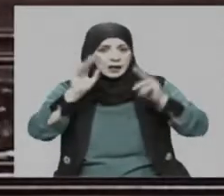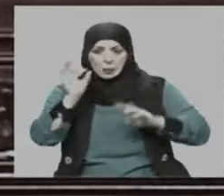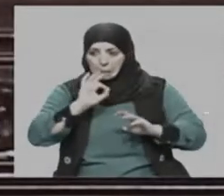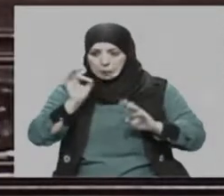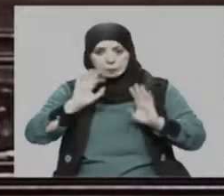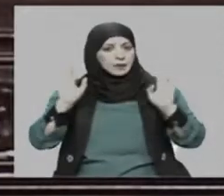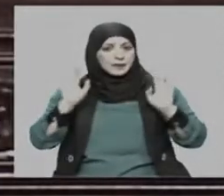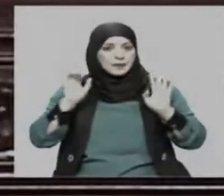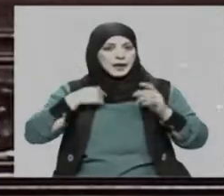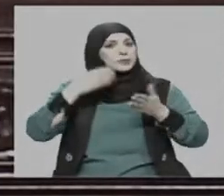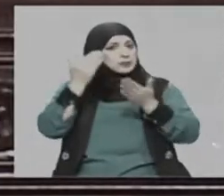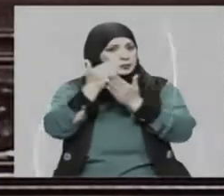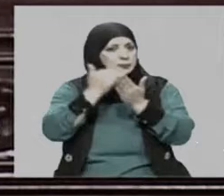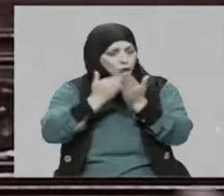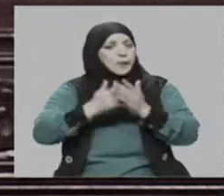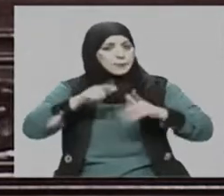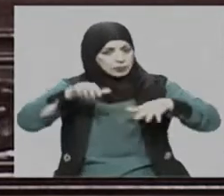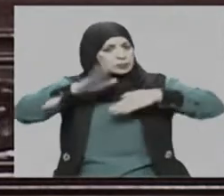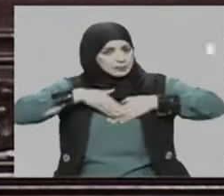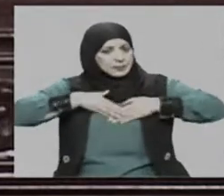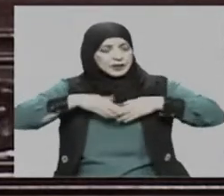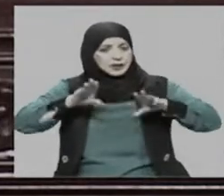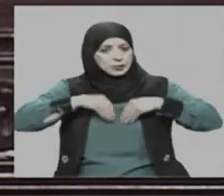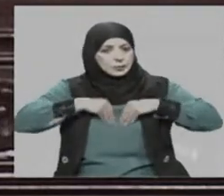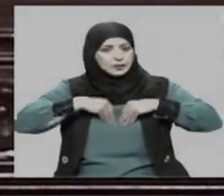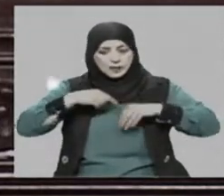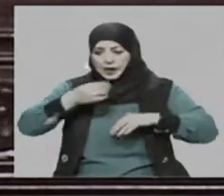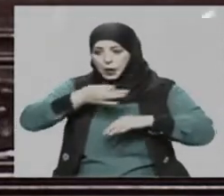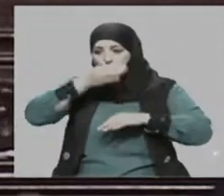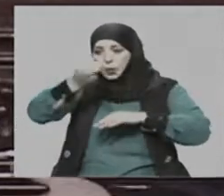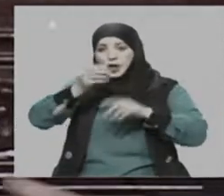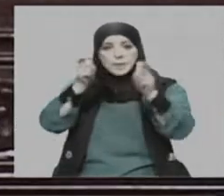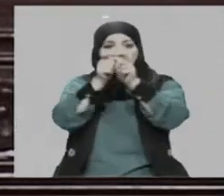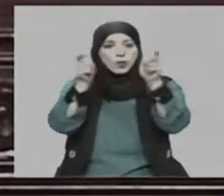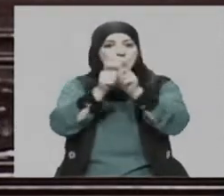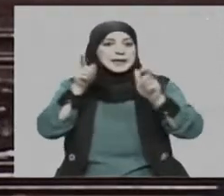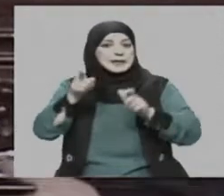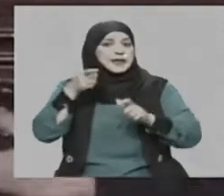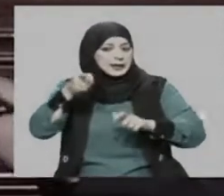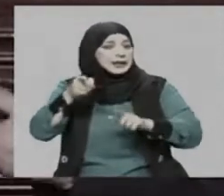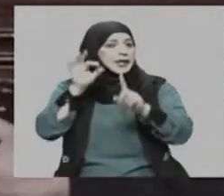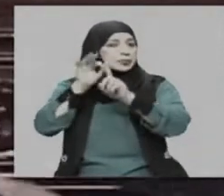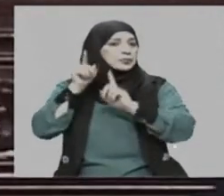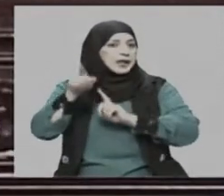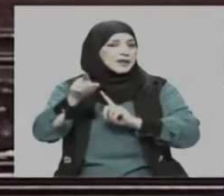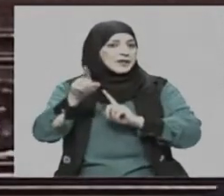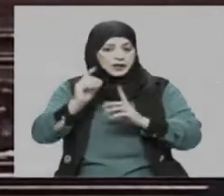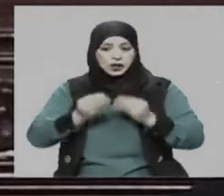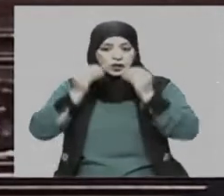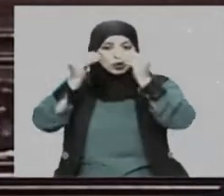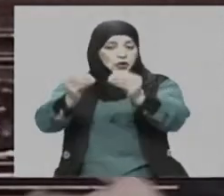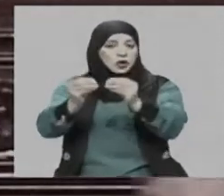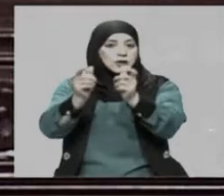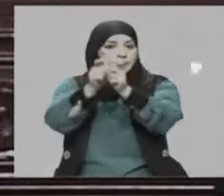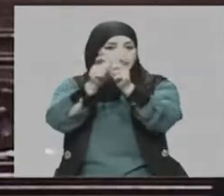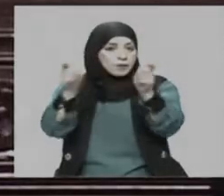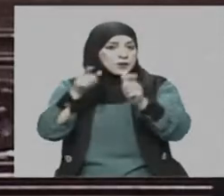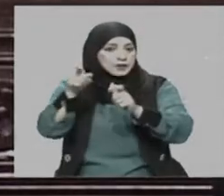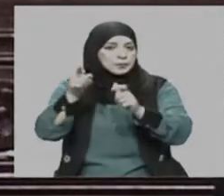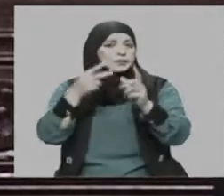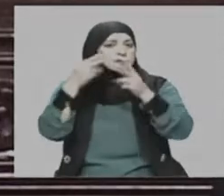يقول؟ نقولوا للمؤسسة اللي معنية واللي عطيت التصريح هذايا بكل